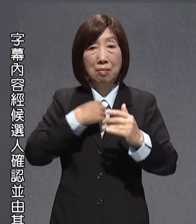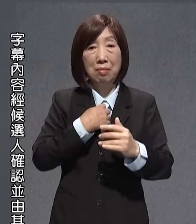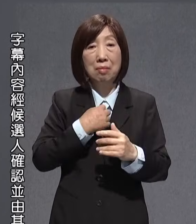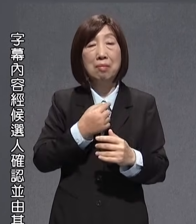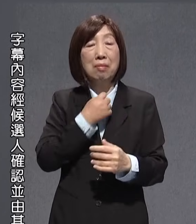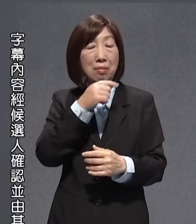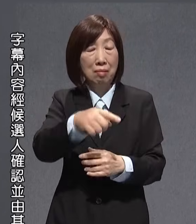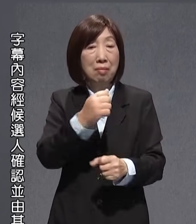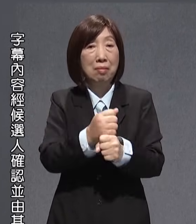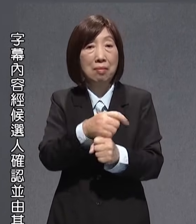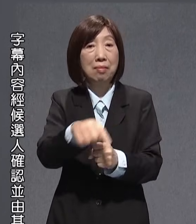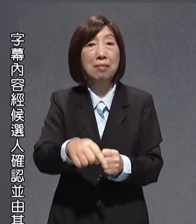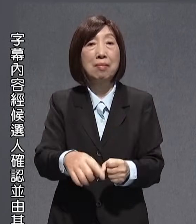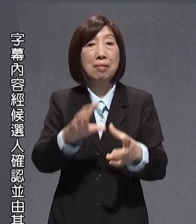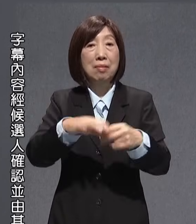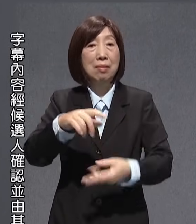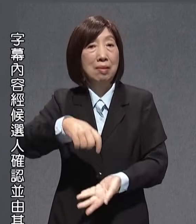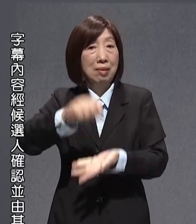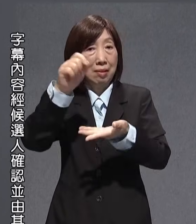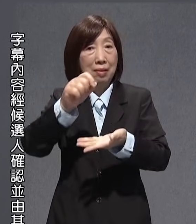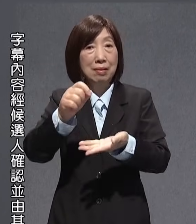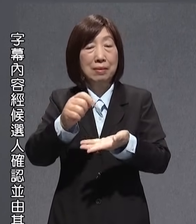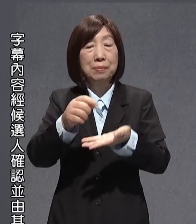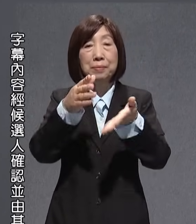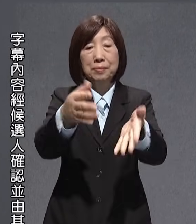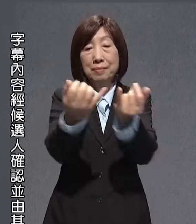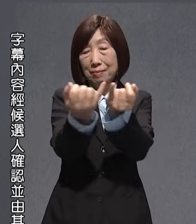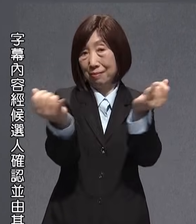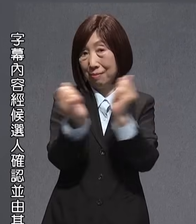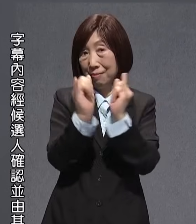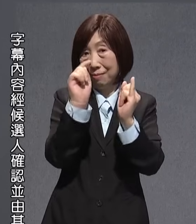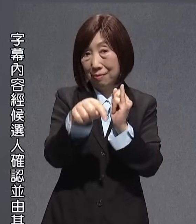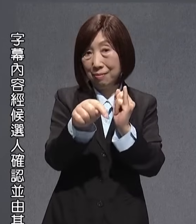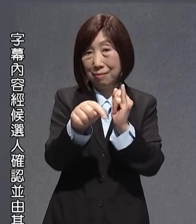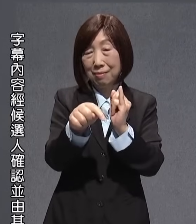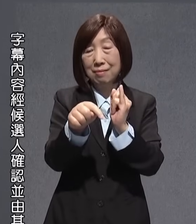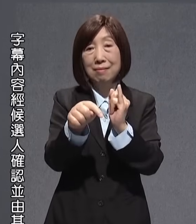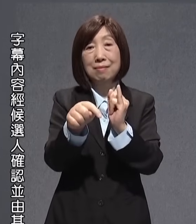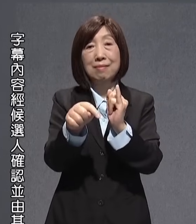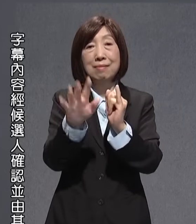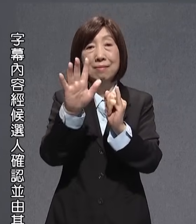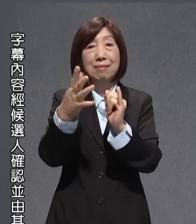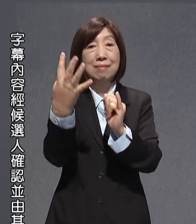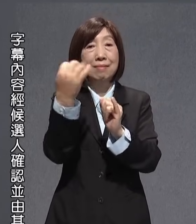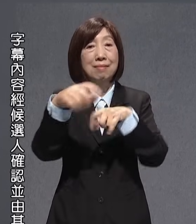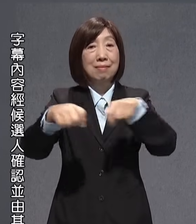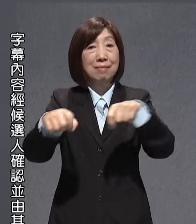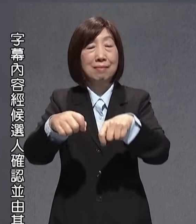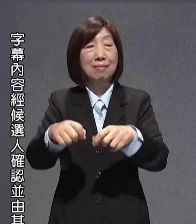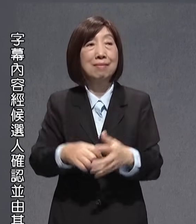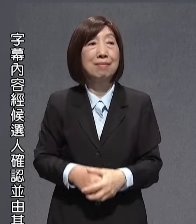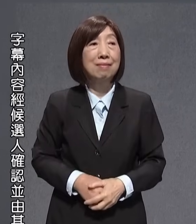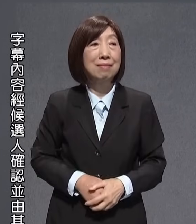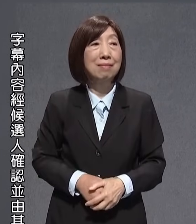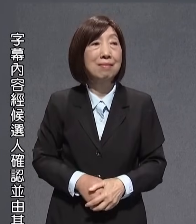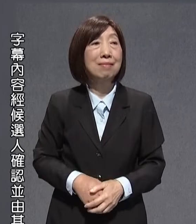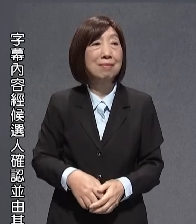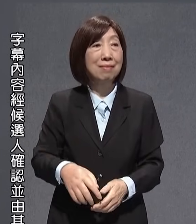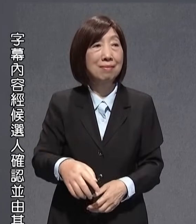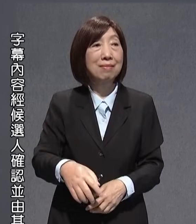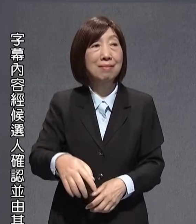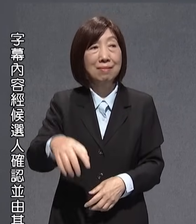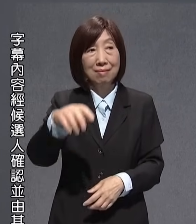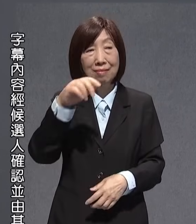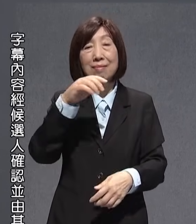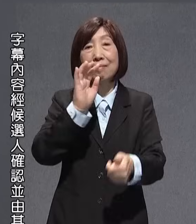在家提出我对女力的几个政见：好康护女力，